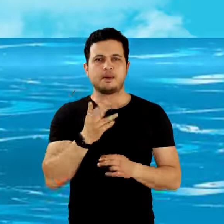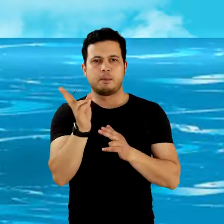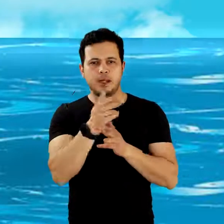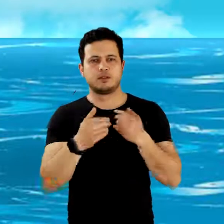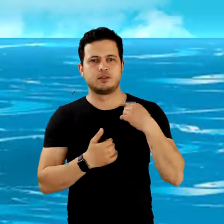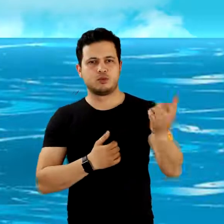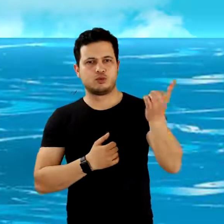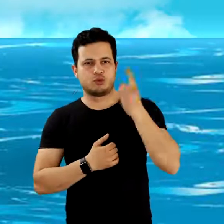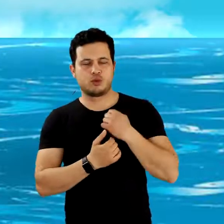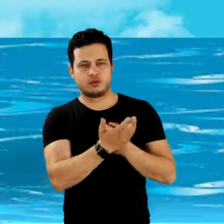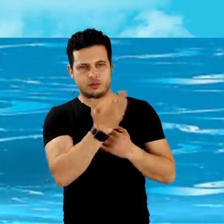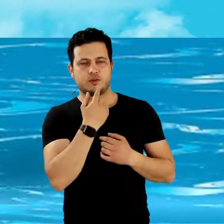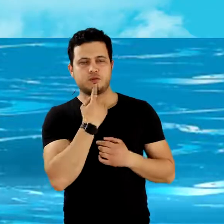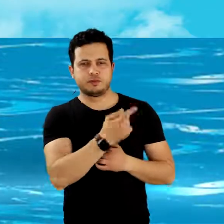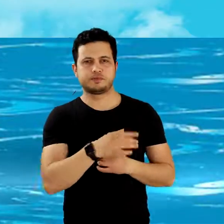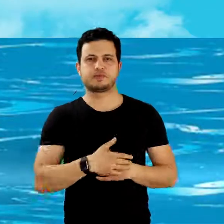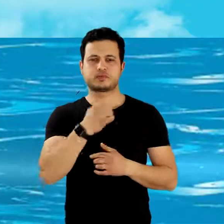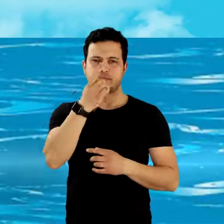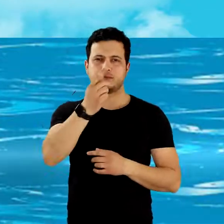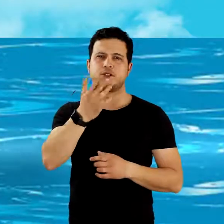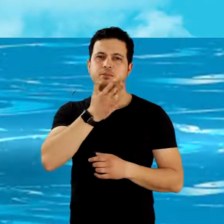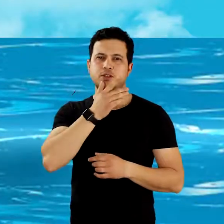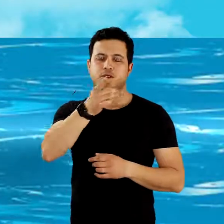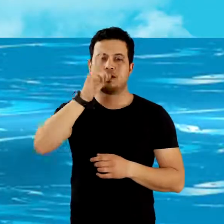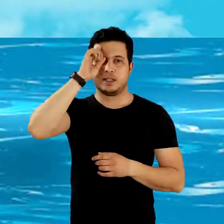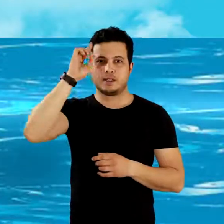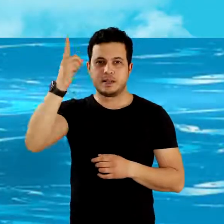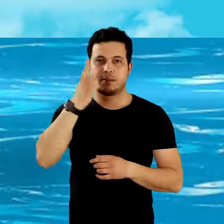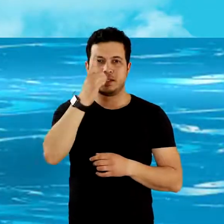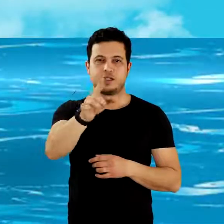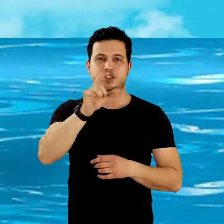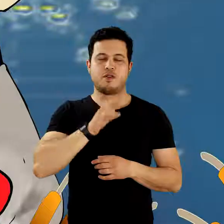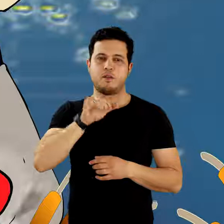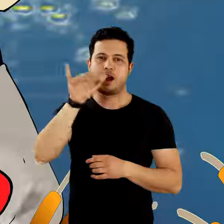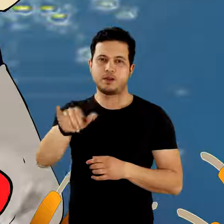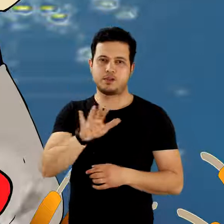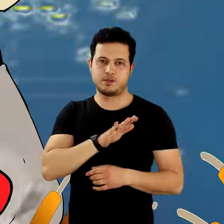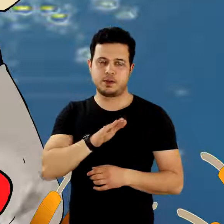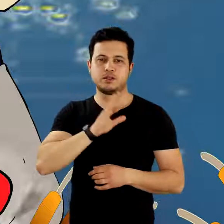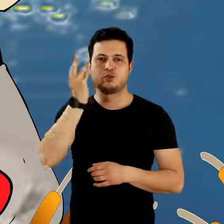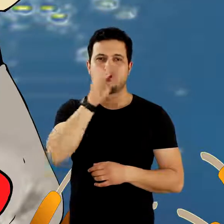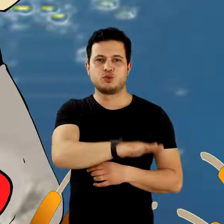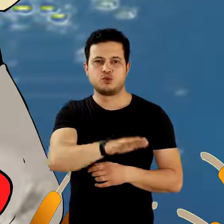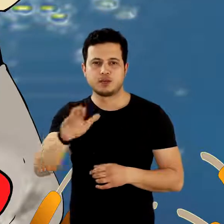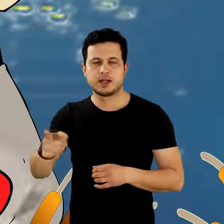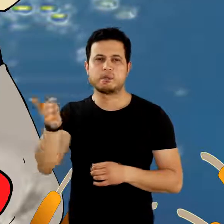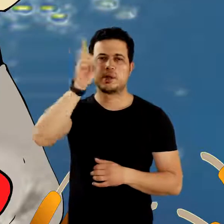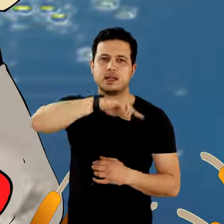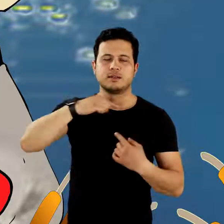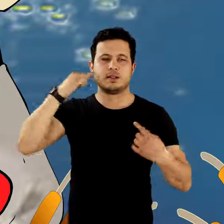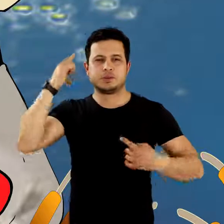sor bakalım sorunu. Biliyorsunuz, sadece bir cevap hakkınız var. Çocuklar bir kez